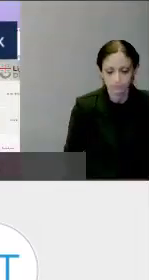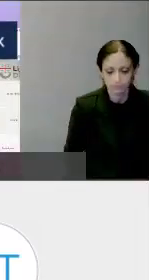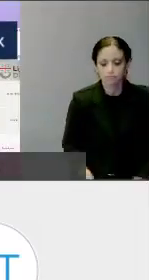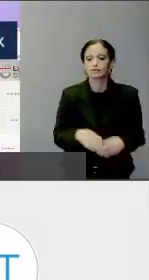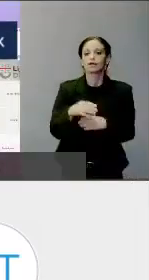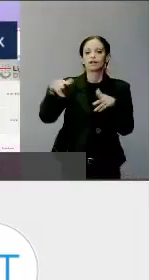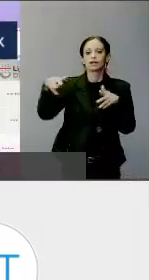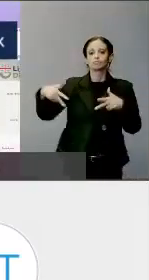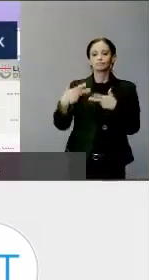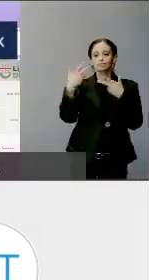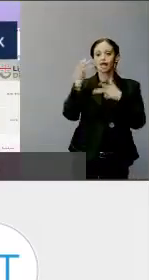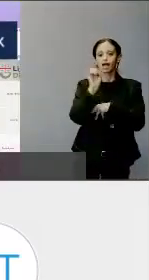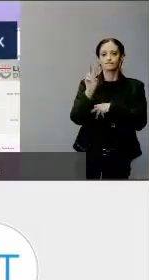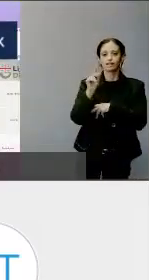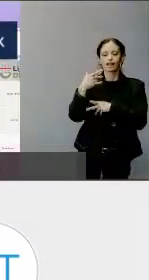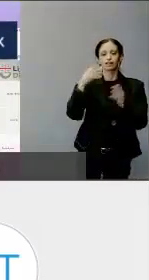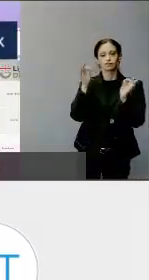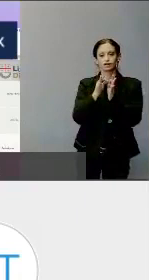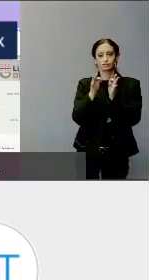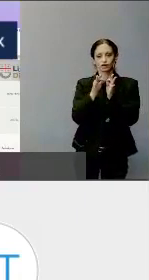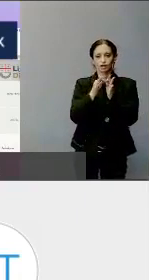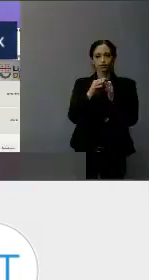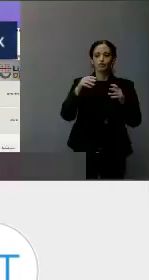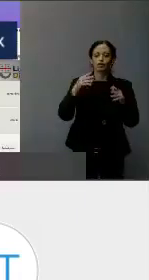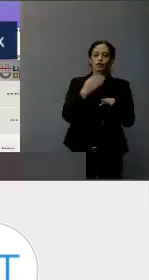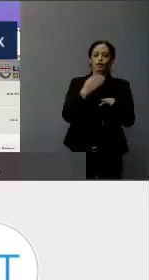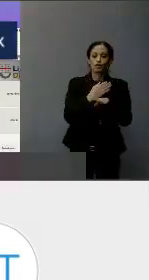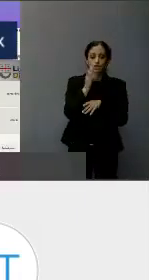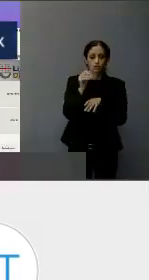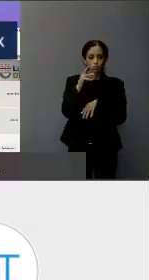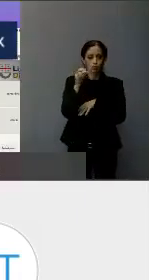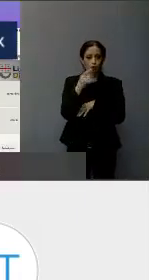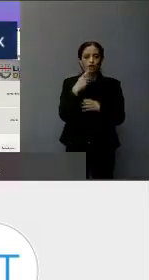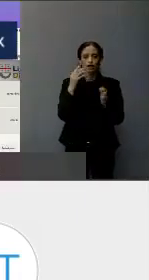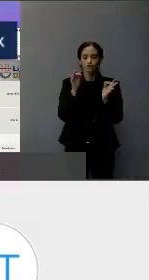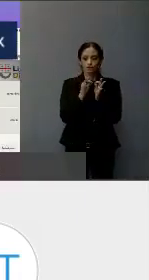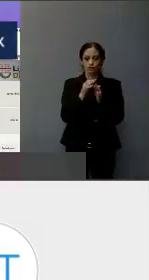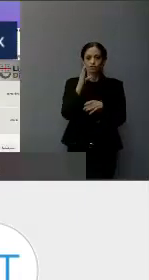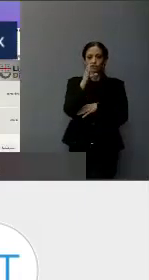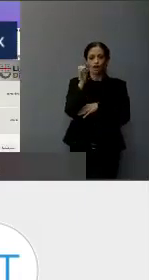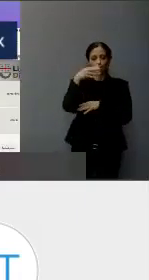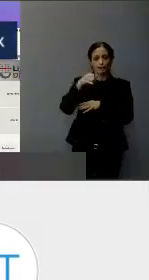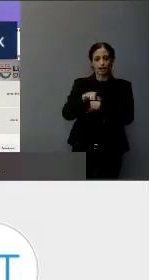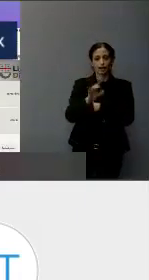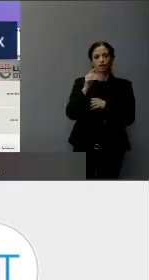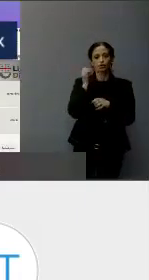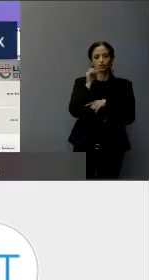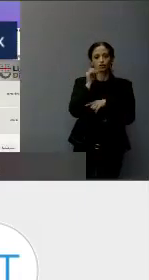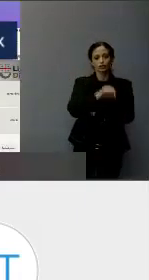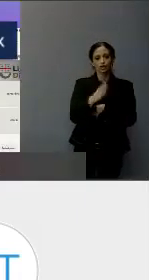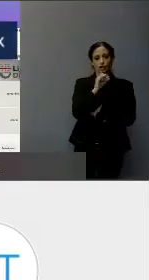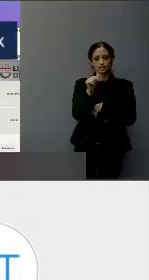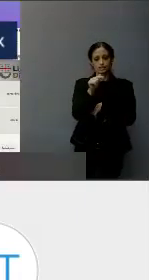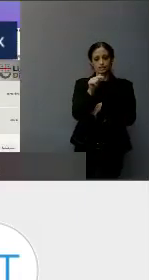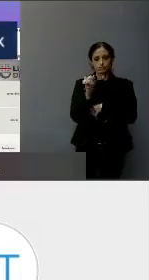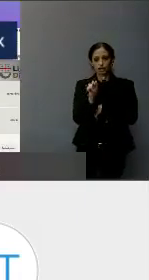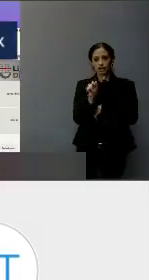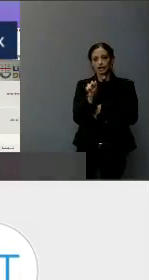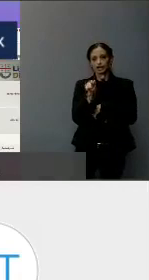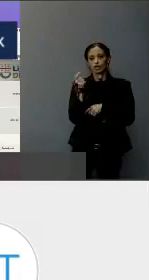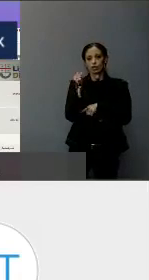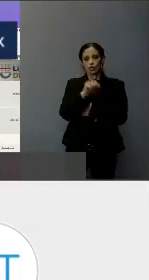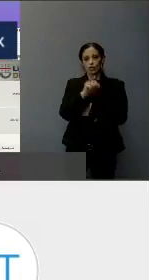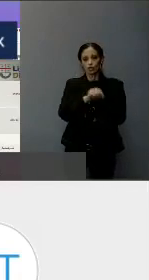consigliera bruccoleri consigliere campanello io signore cassiba contrario